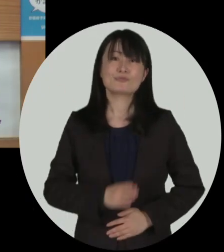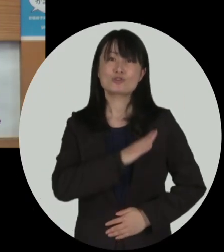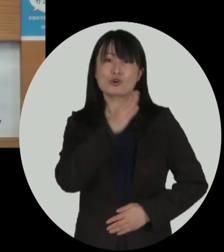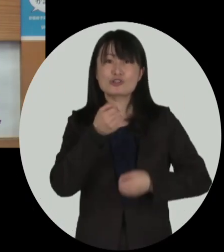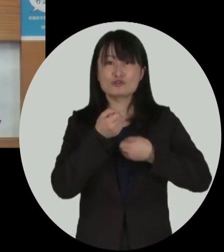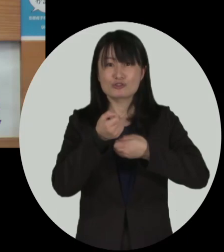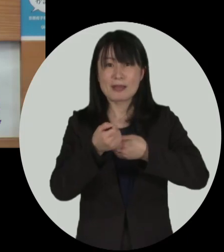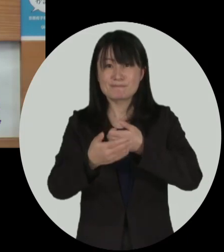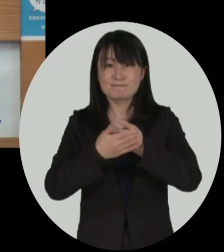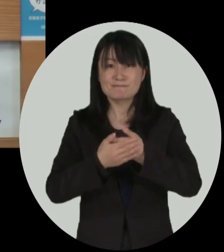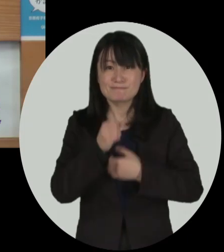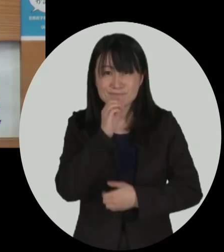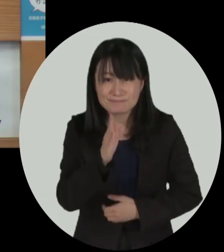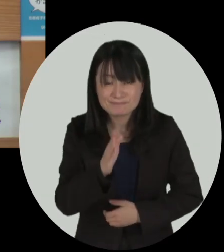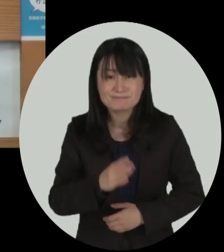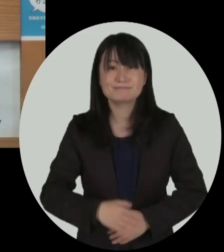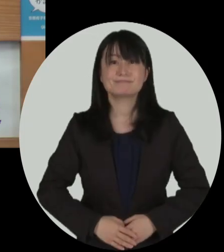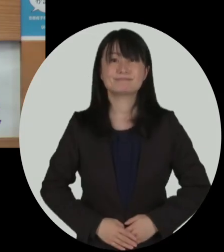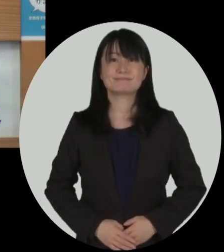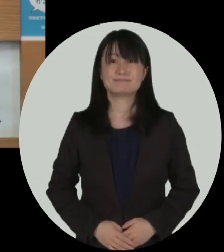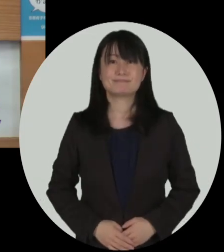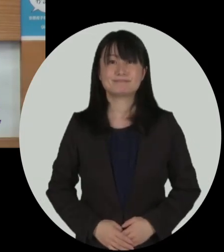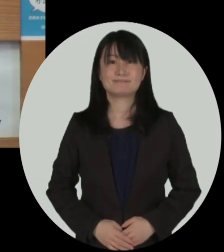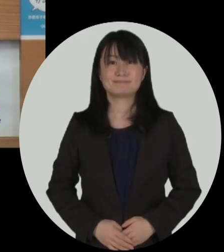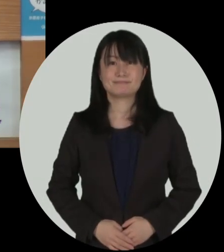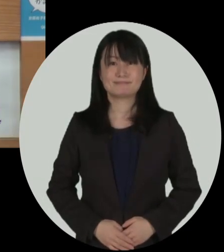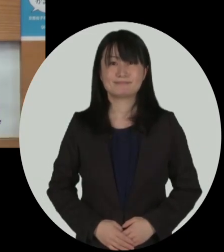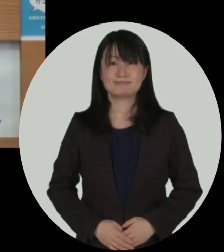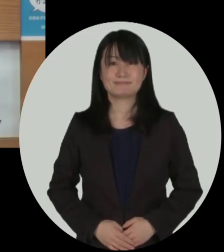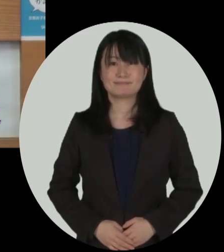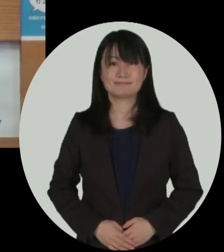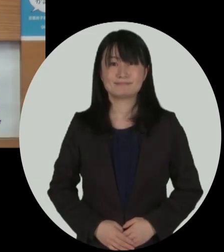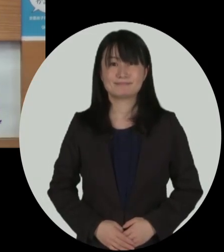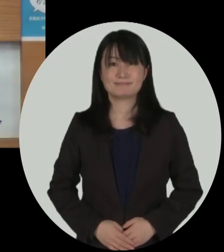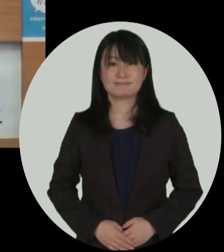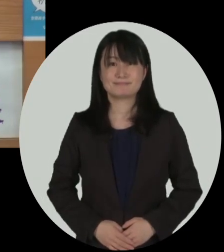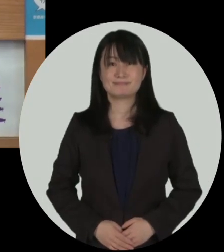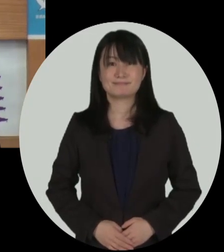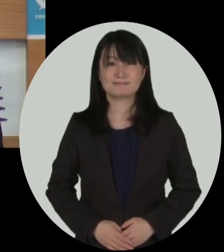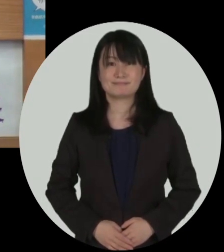ましても、皆様方のご協力をよろしくお願いしたいと思っております。私から以上です。よろしくお願いいたします。